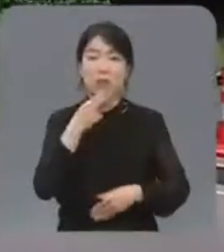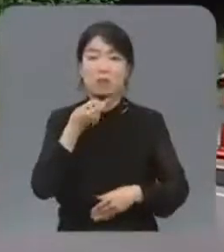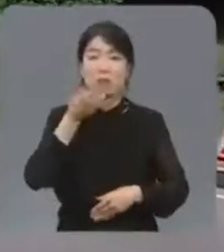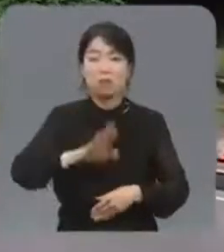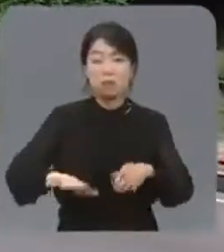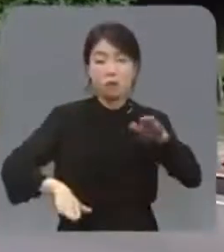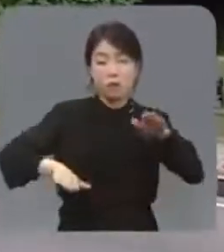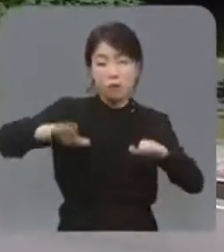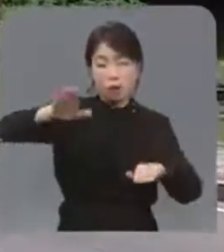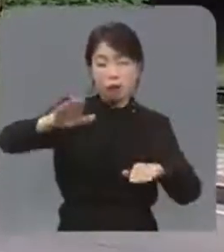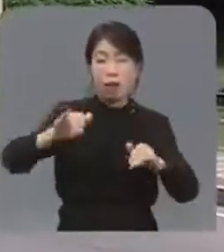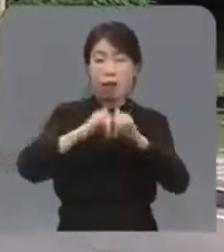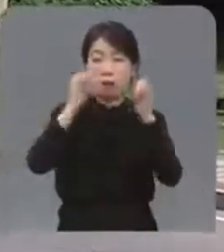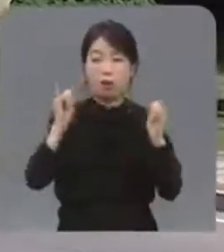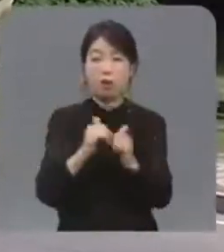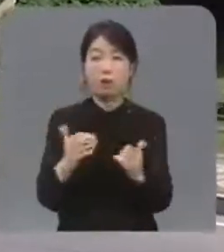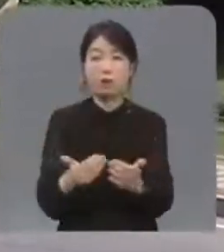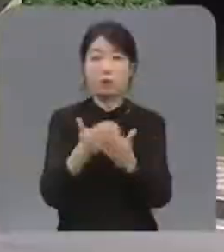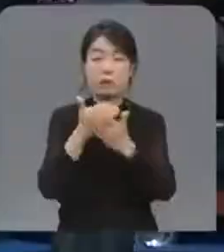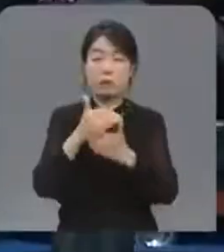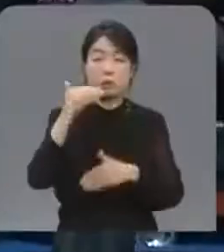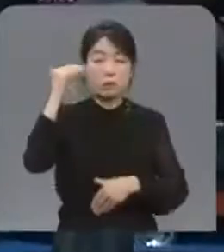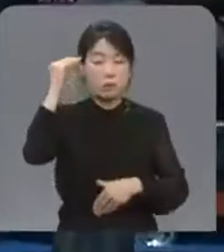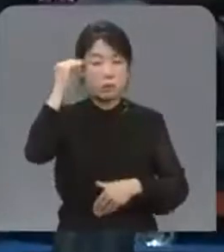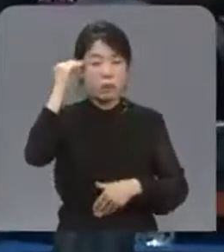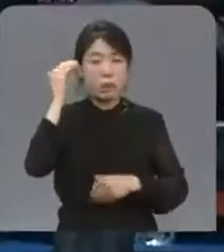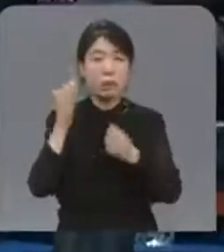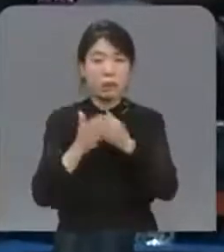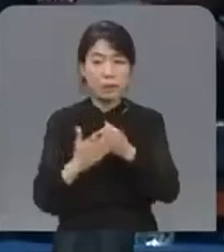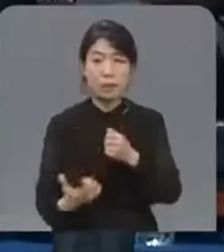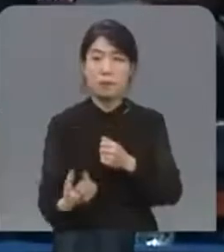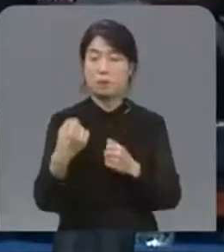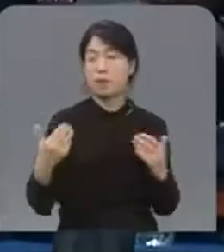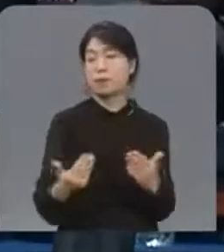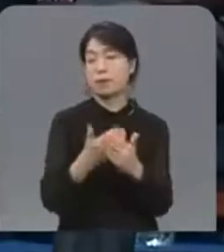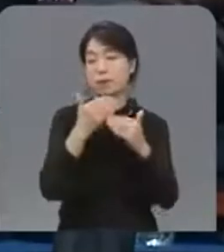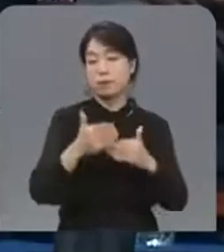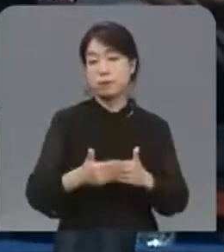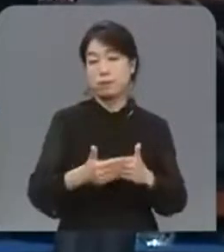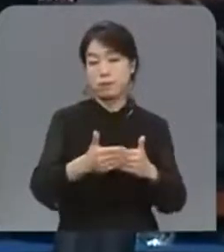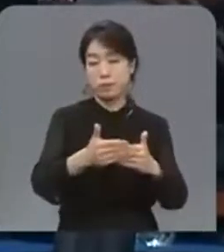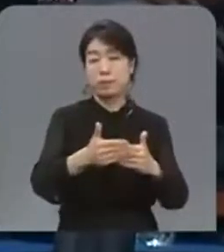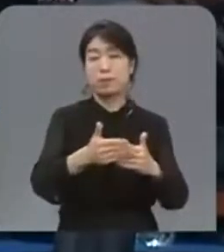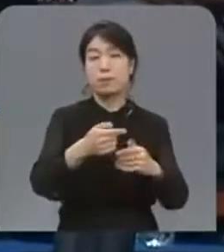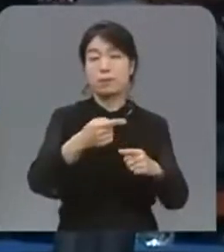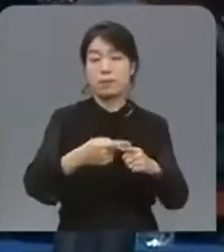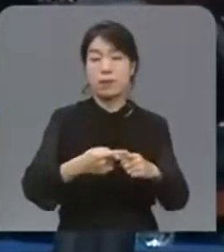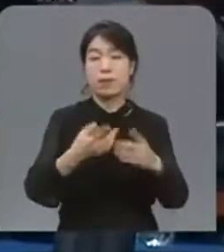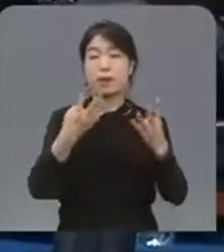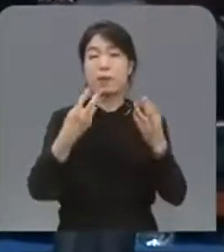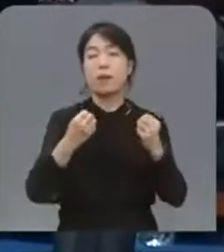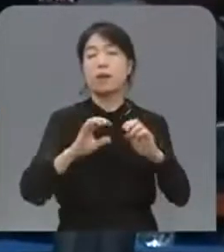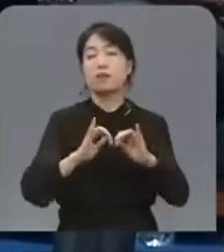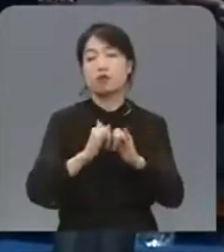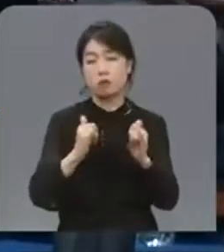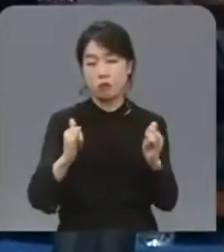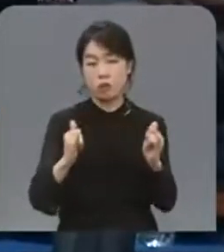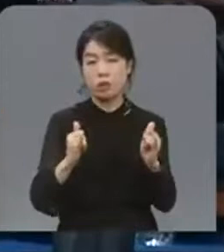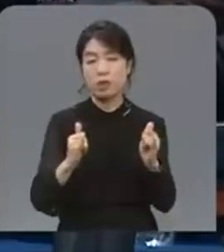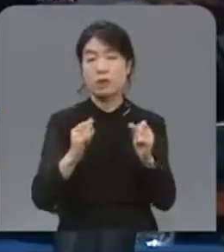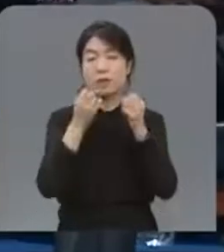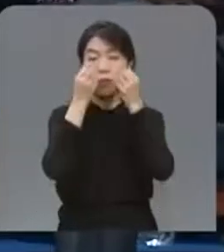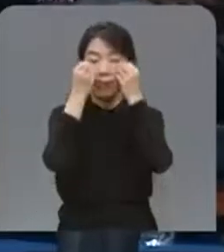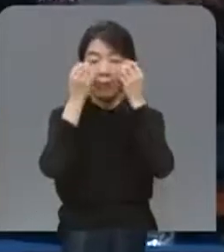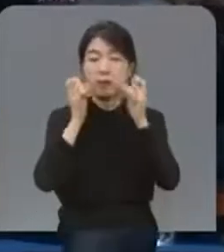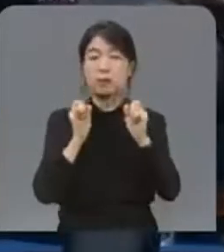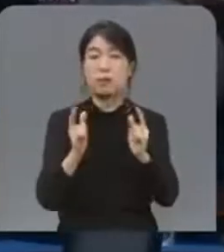있다며 빠른 성장을 해법으로 제시했습니다. 빠른 성장 과정에서 많은 국민들이